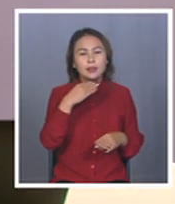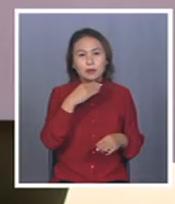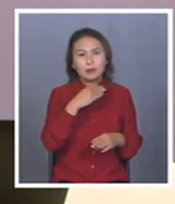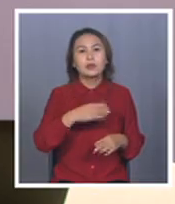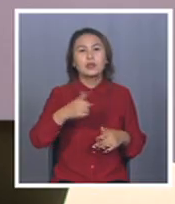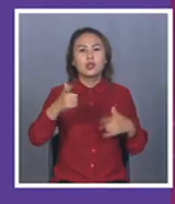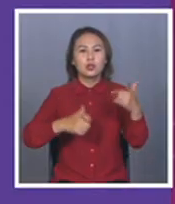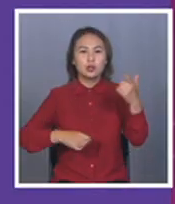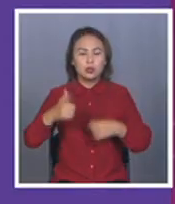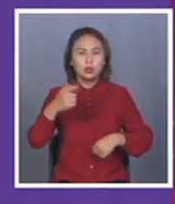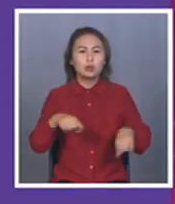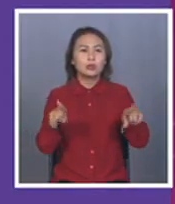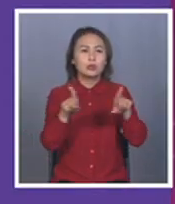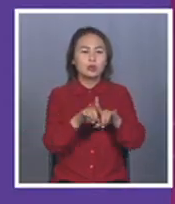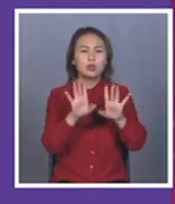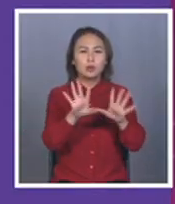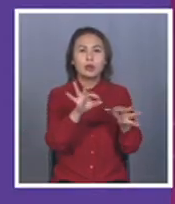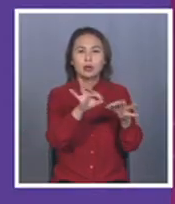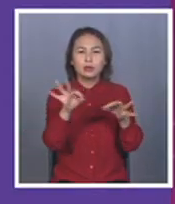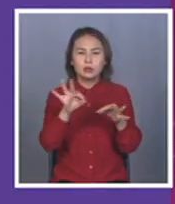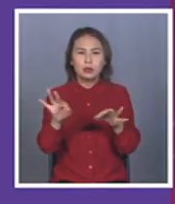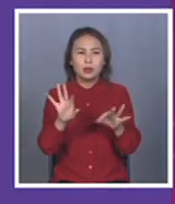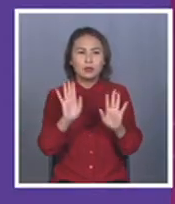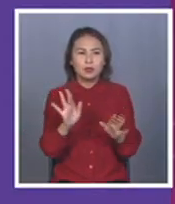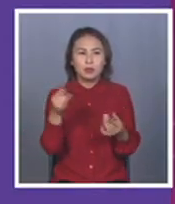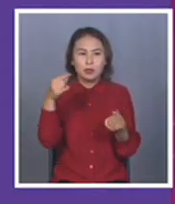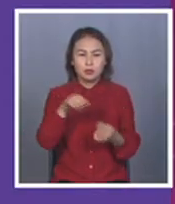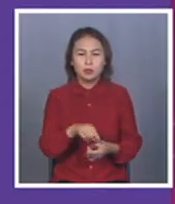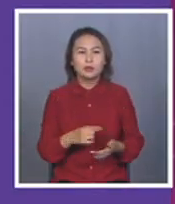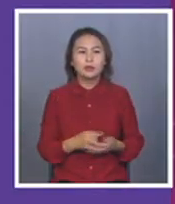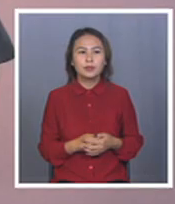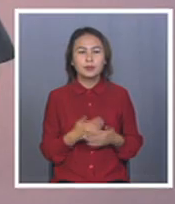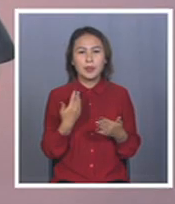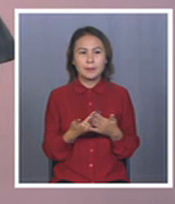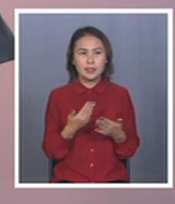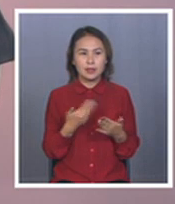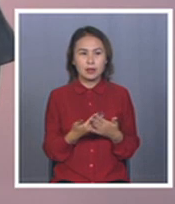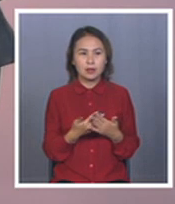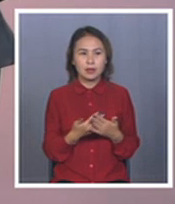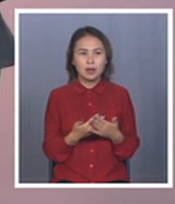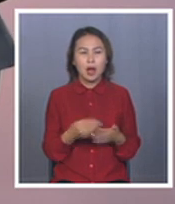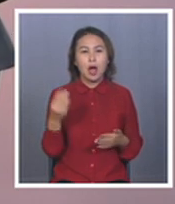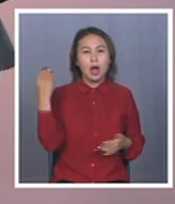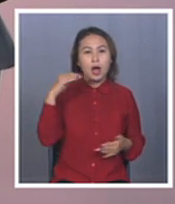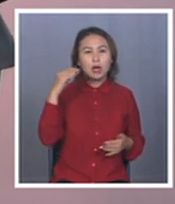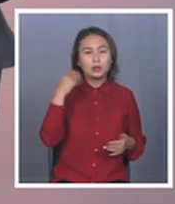да еліміздің бірнеше аймақтарында қолға алынған. Мысалы, Ақтөбе